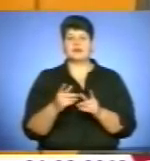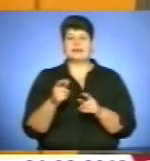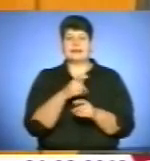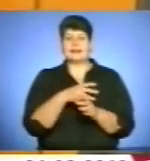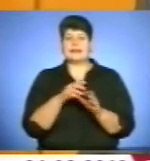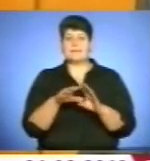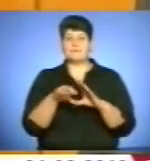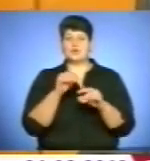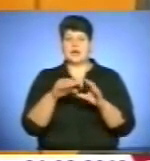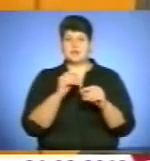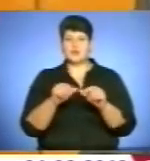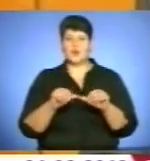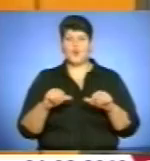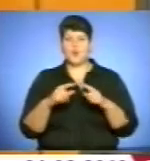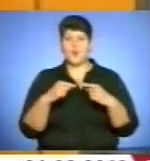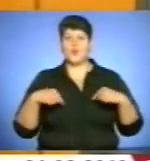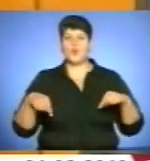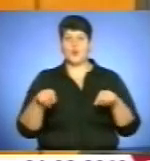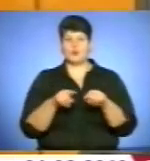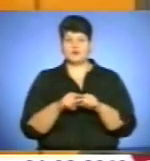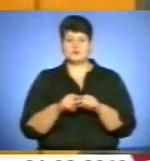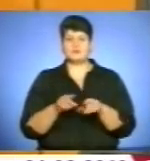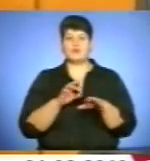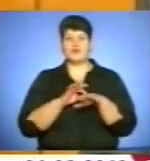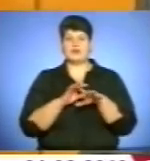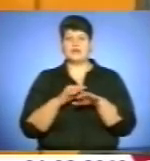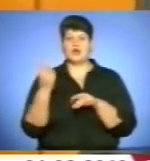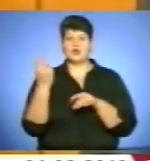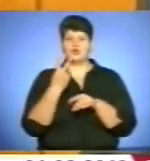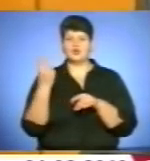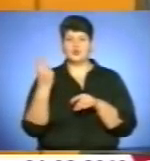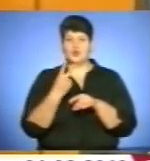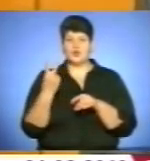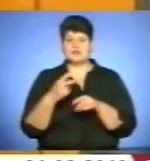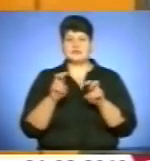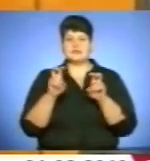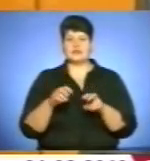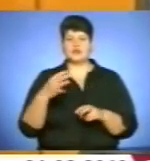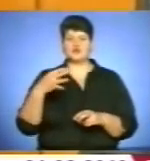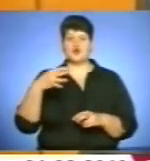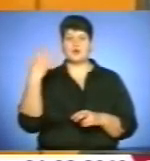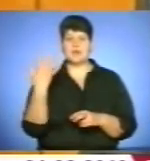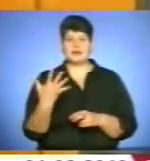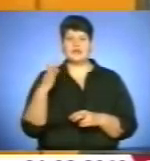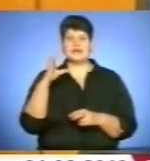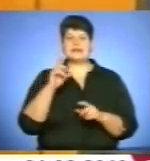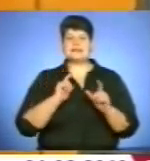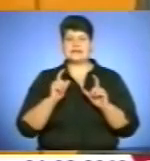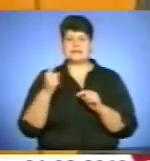та з метою якісної підготовки проведення другого пленарного засідання 45-ї сесії Тернопільської обласної ради,